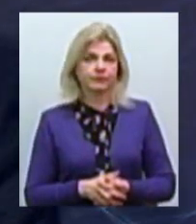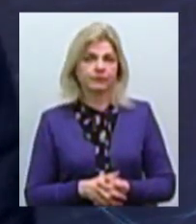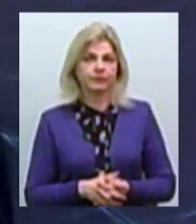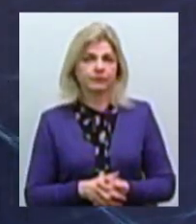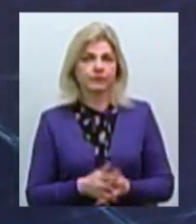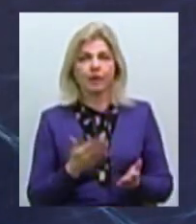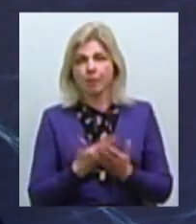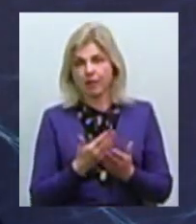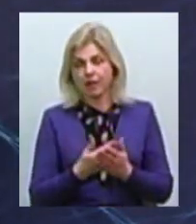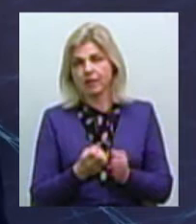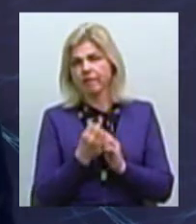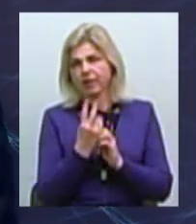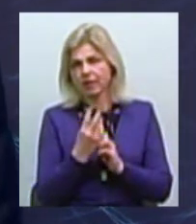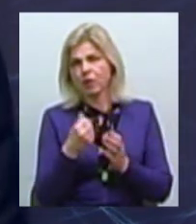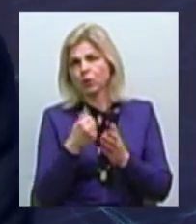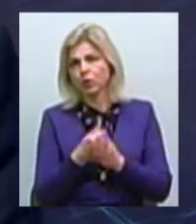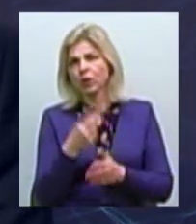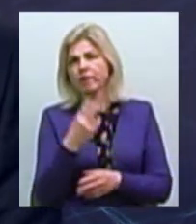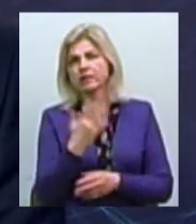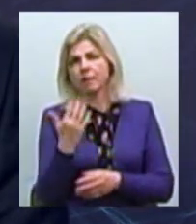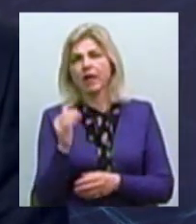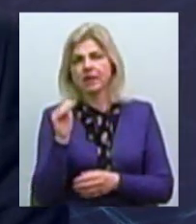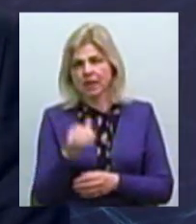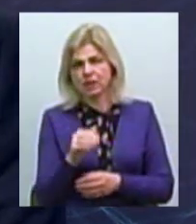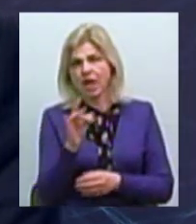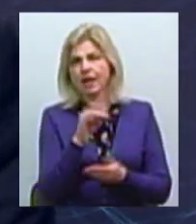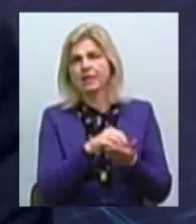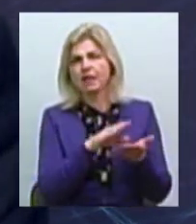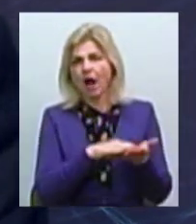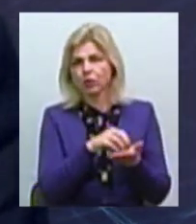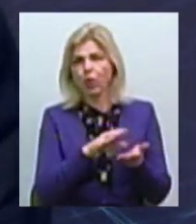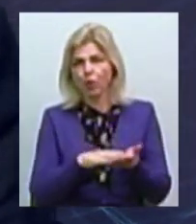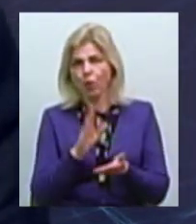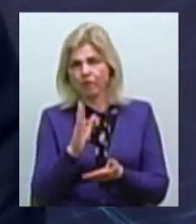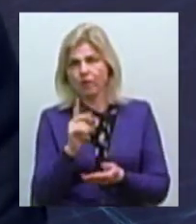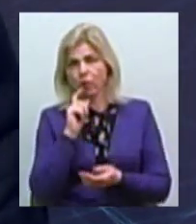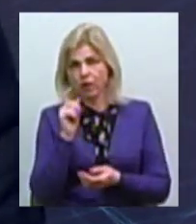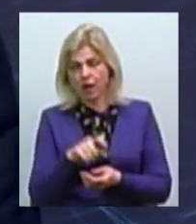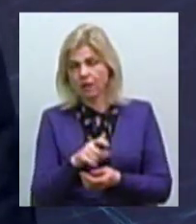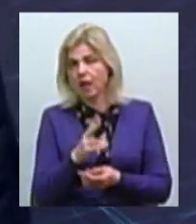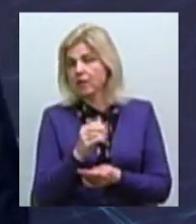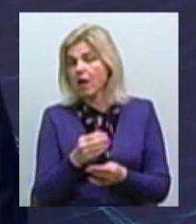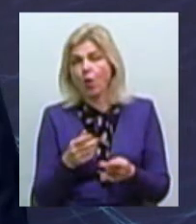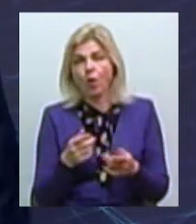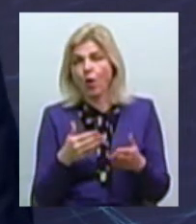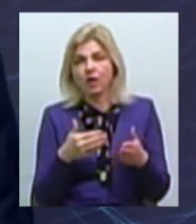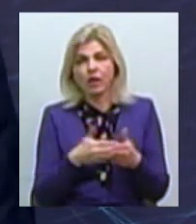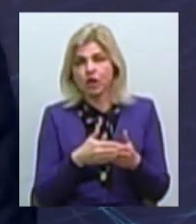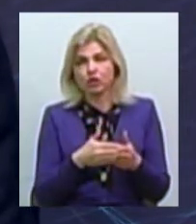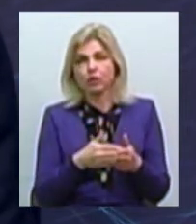двенадцати до двадцати тысяч регистраторов разных в украине да практически неограниченному числу